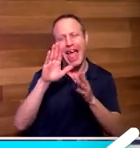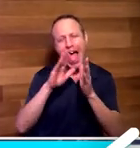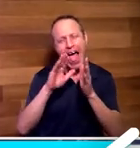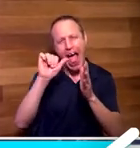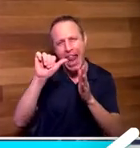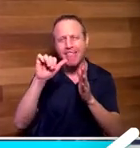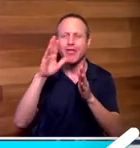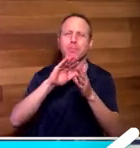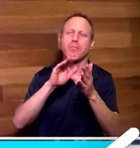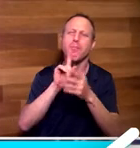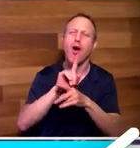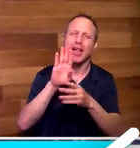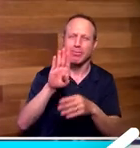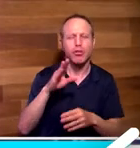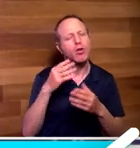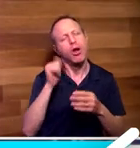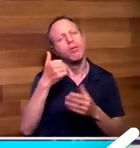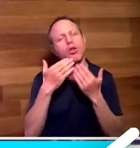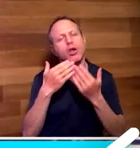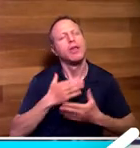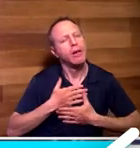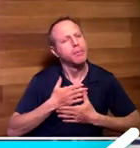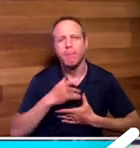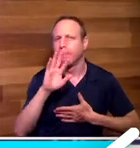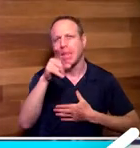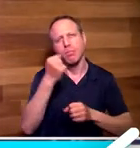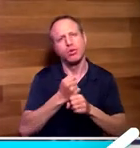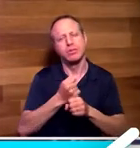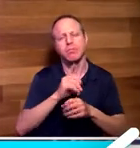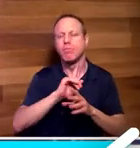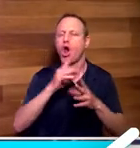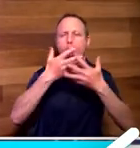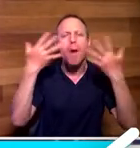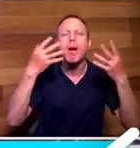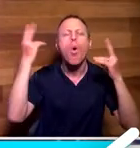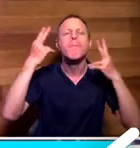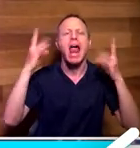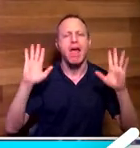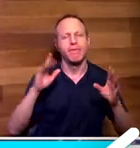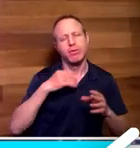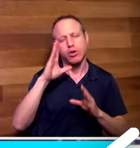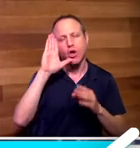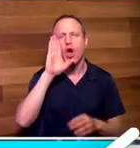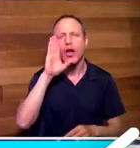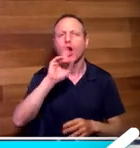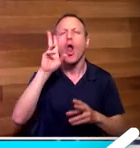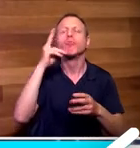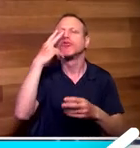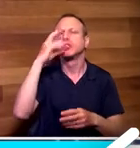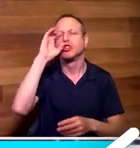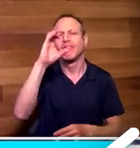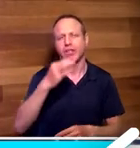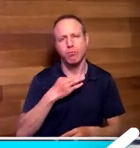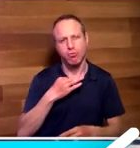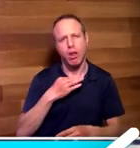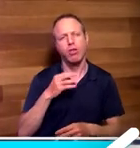אז קודם כל, תודה רבה לכם על מה שאתם עושים. כל כך לא ברור מאליו. קוראת לכל הצופים שלנו, לכל מי שרואה את זה, שיצטרף אליכם לקמפינג,